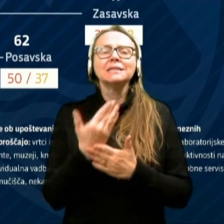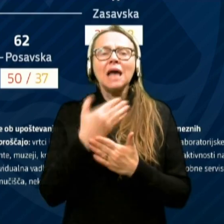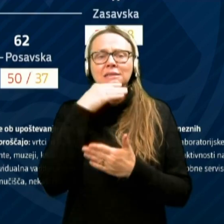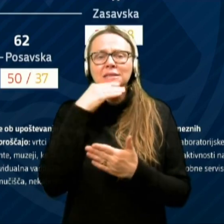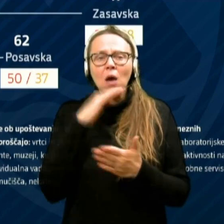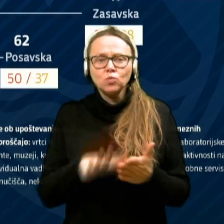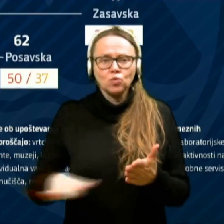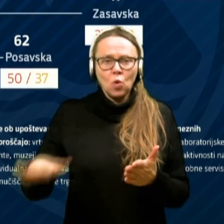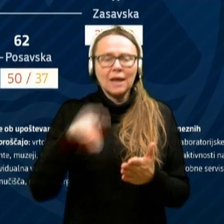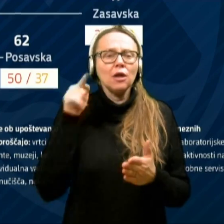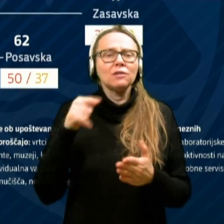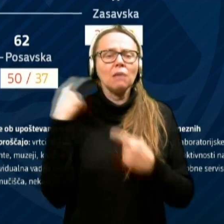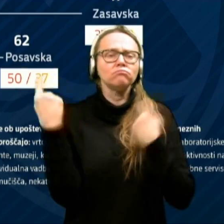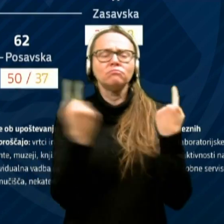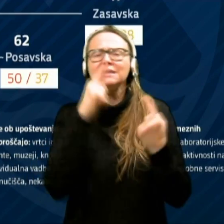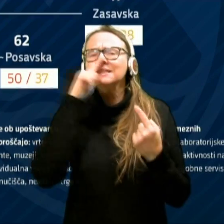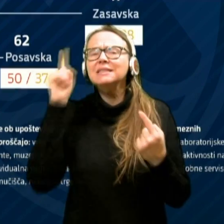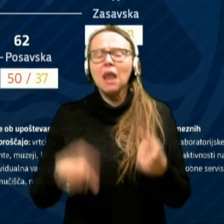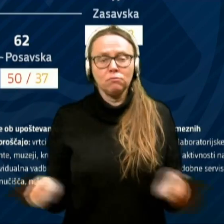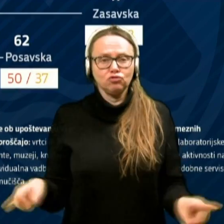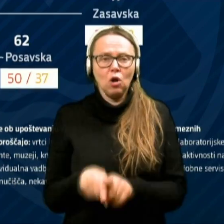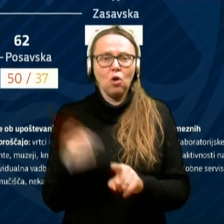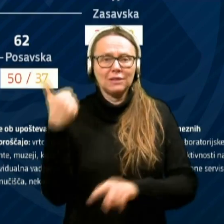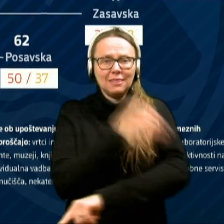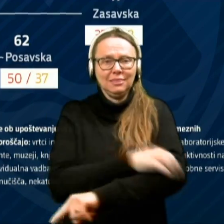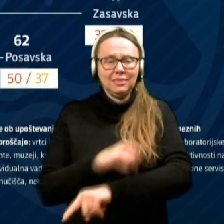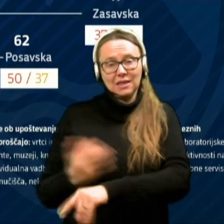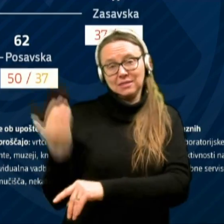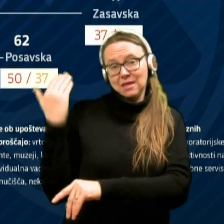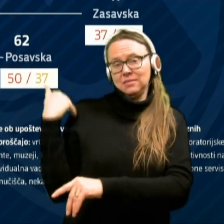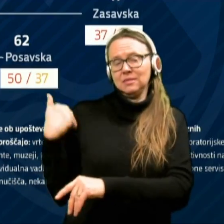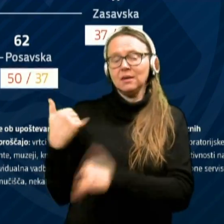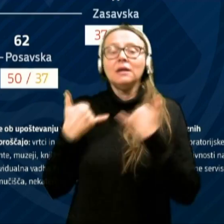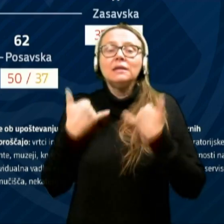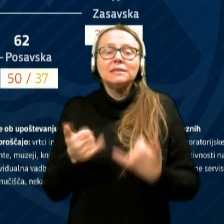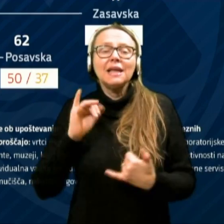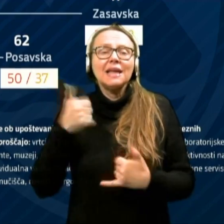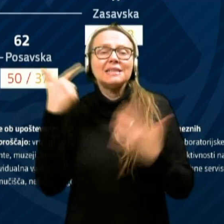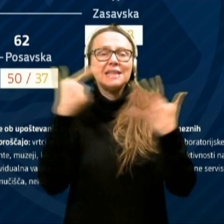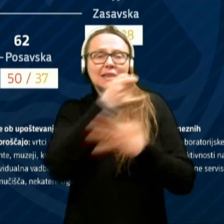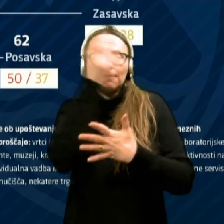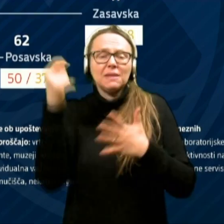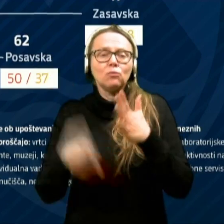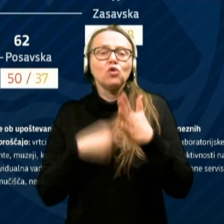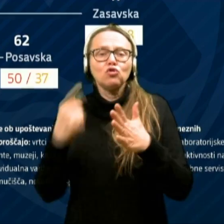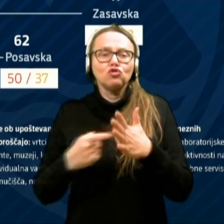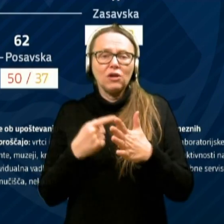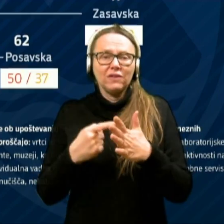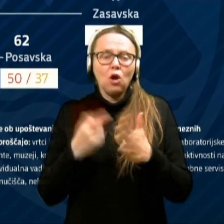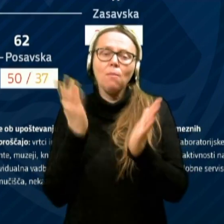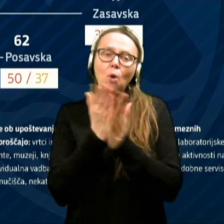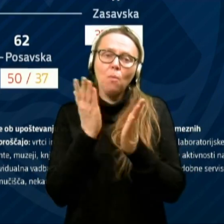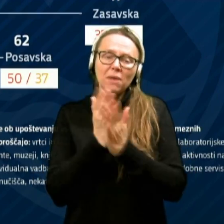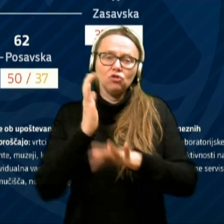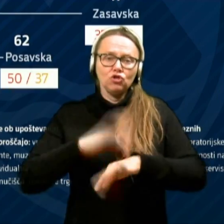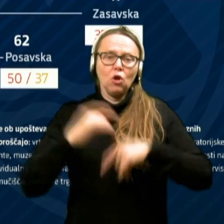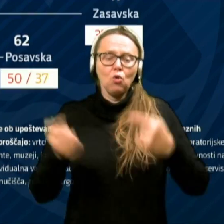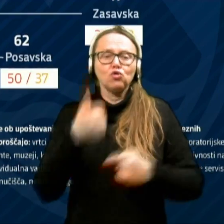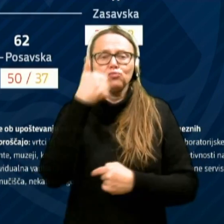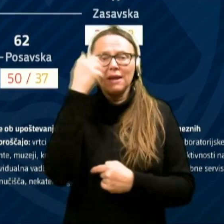regijo, razmere so tam slabše, kot so bile en teden nazaj. Trenutno znaša 7-dnevno število povprečnih